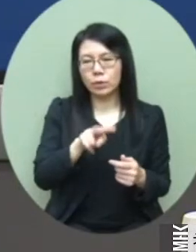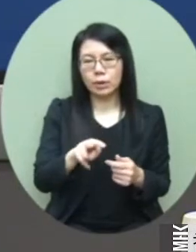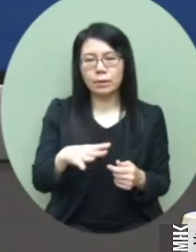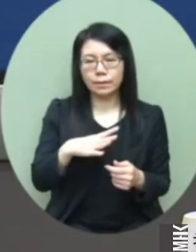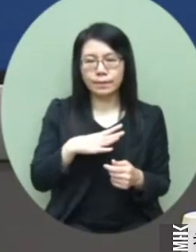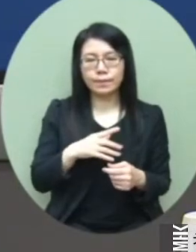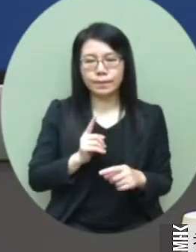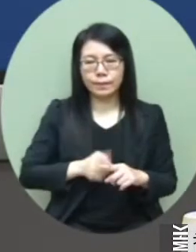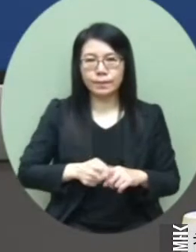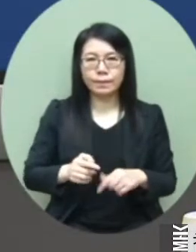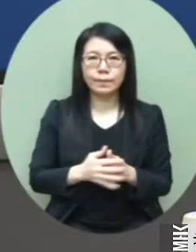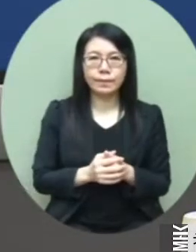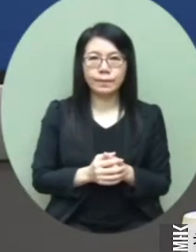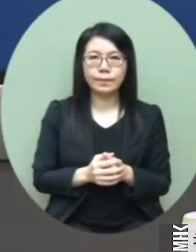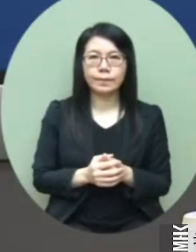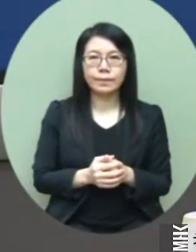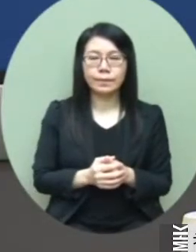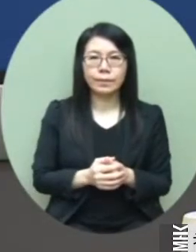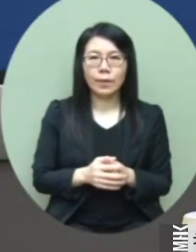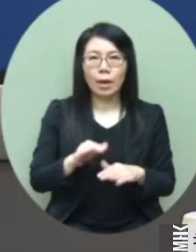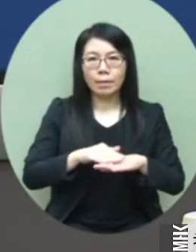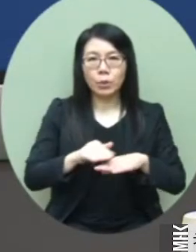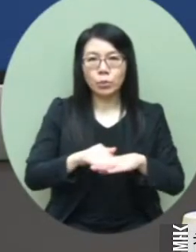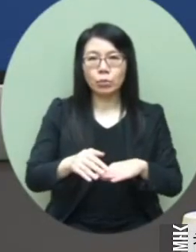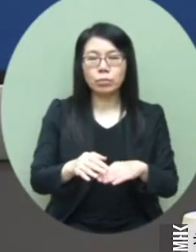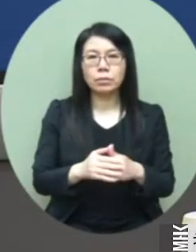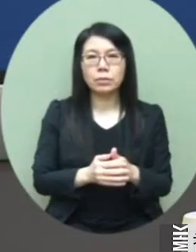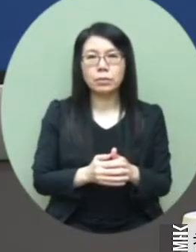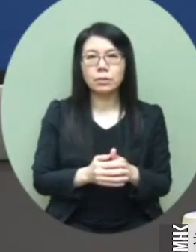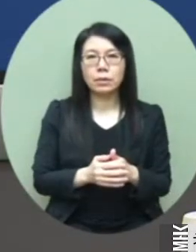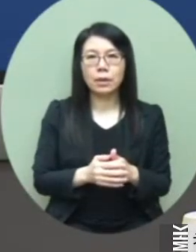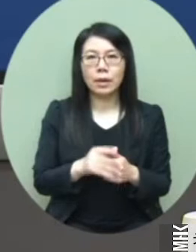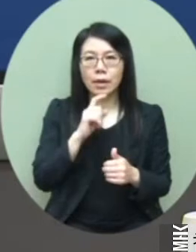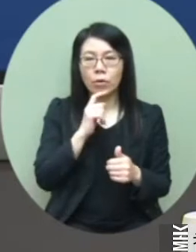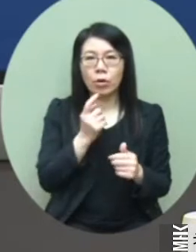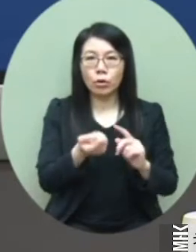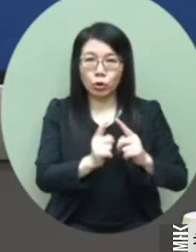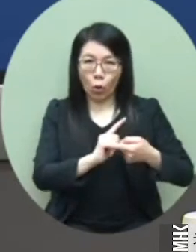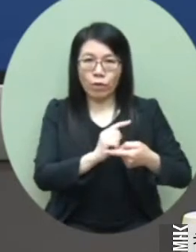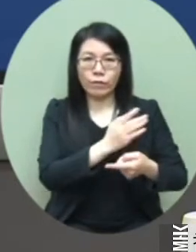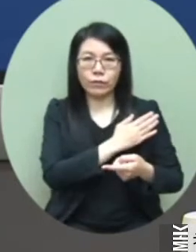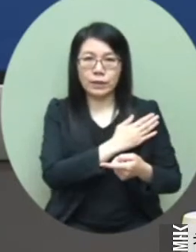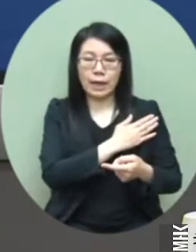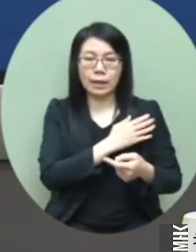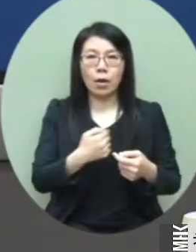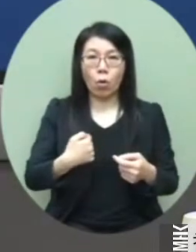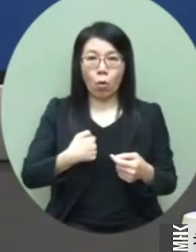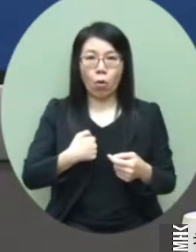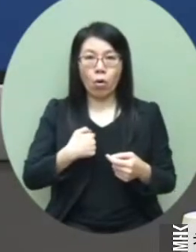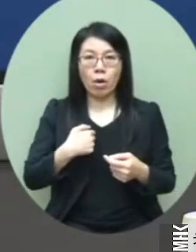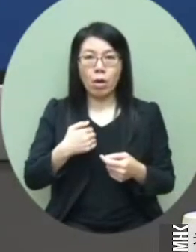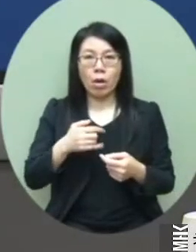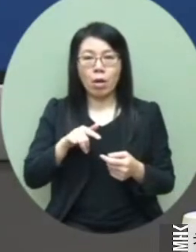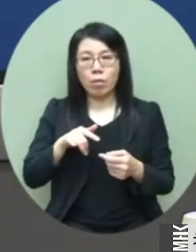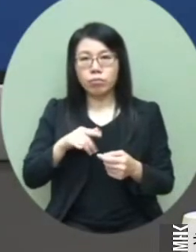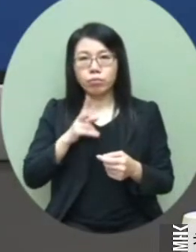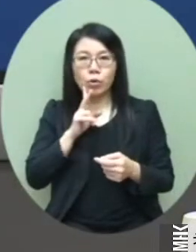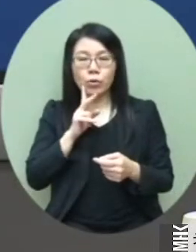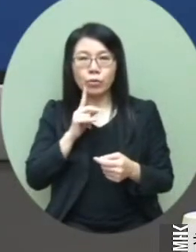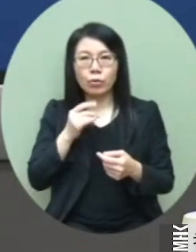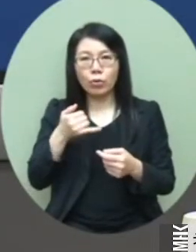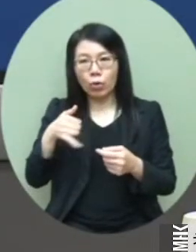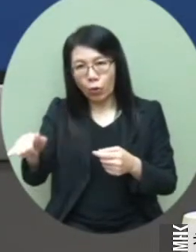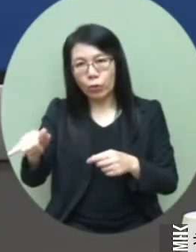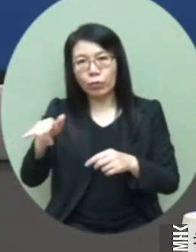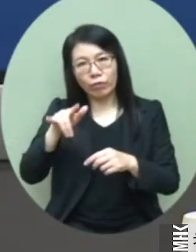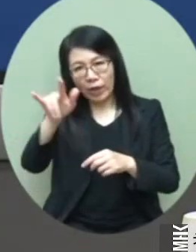嚟嘅，因為一般嚟講，我哋係有署任安排噶嘛，就算本人如果行開2-3日去內訪